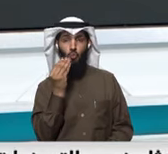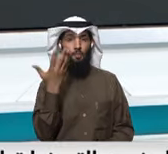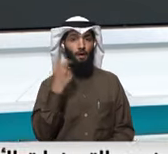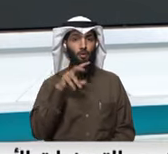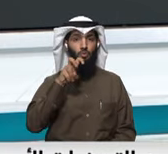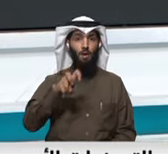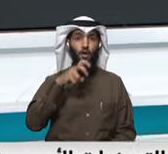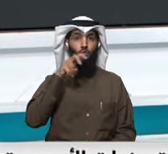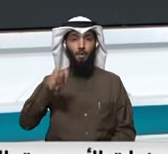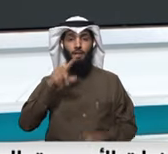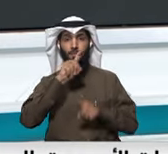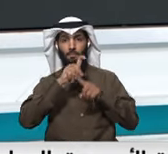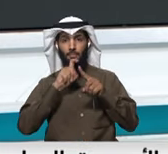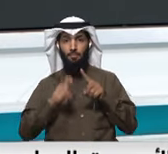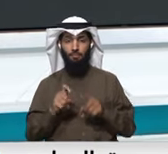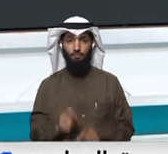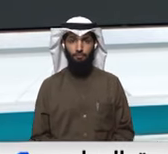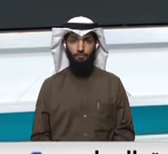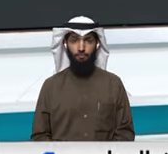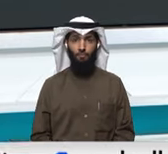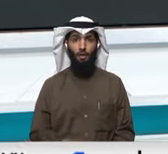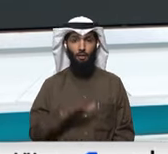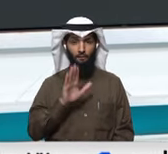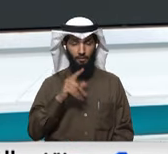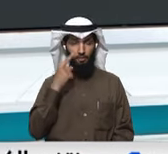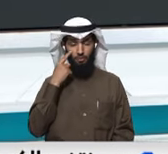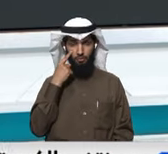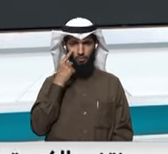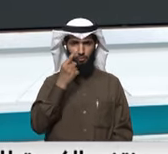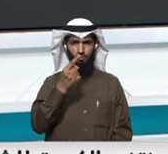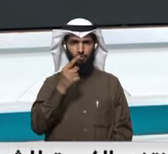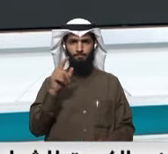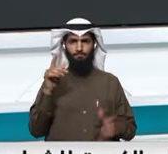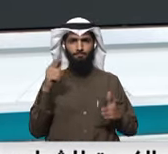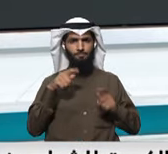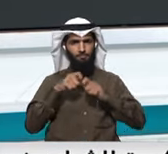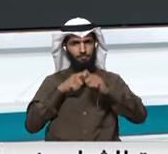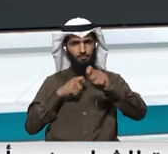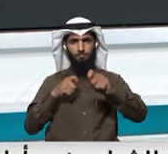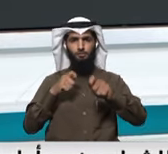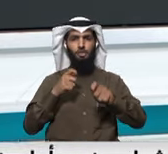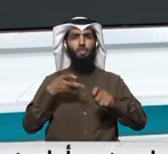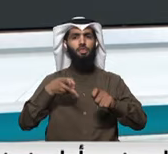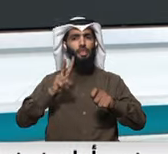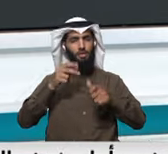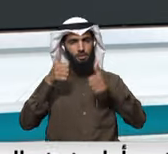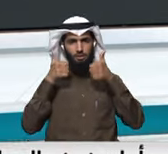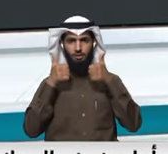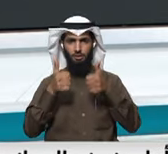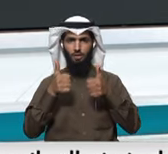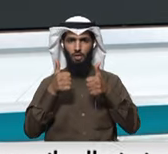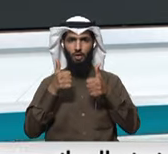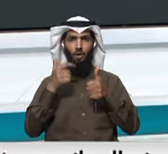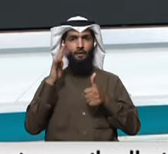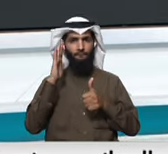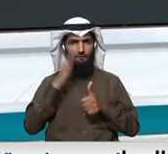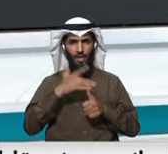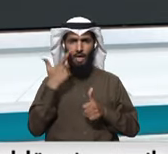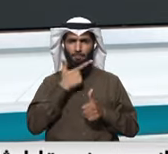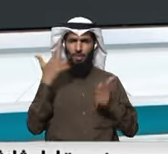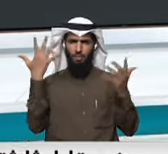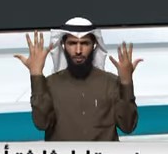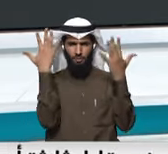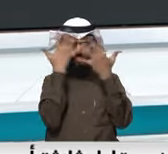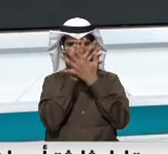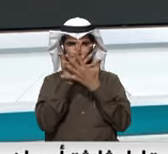% في بعض المناطق الرؤيه الافقيه حتى الان ممتازه اكثر من 12 م اجواء غائمه غائمه جزئيا وامطار مستمره